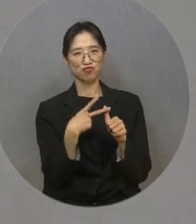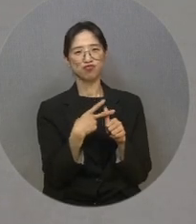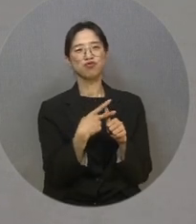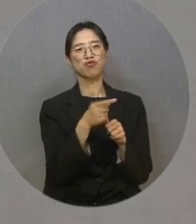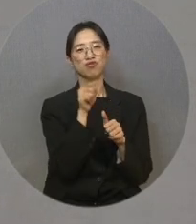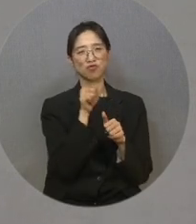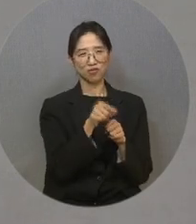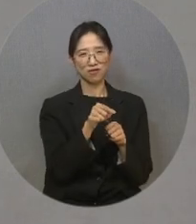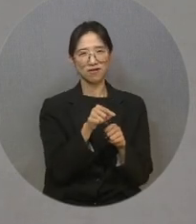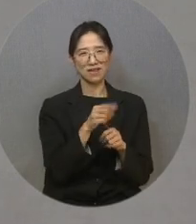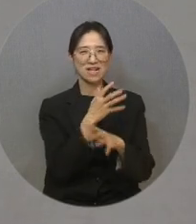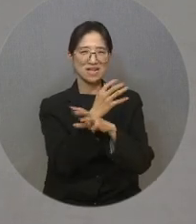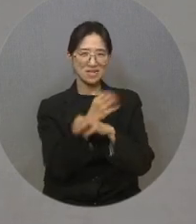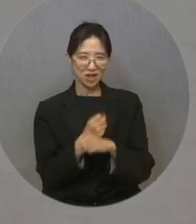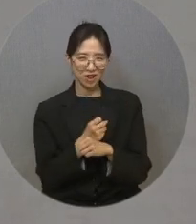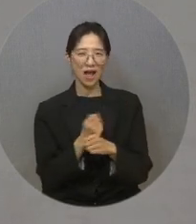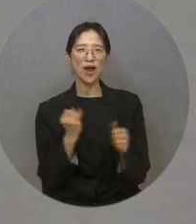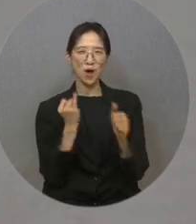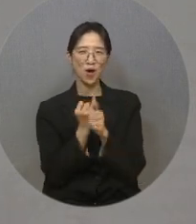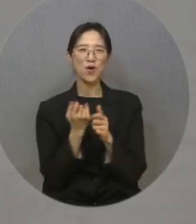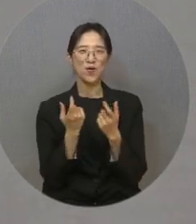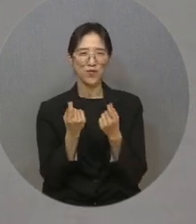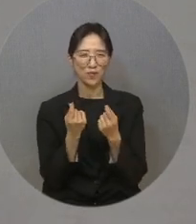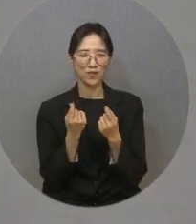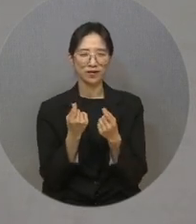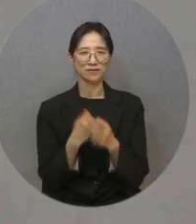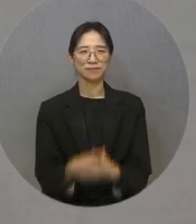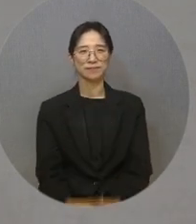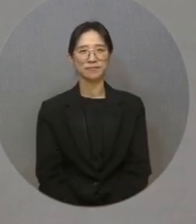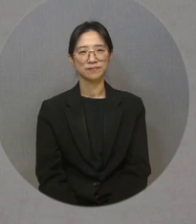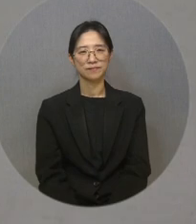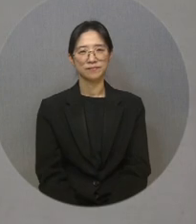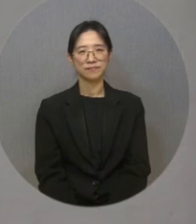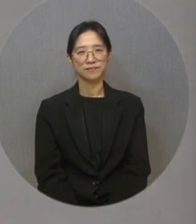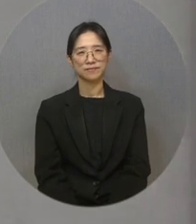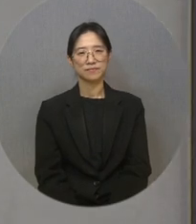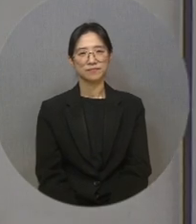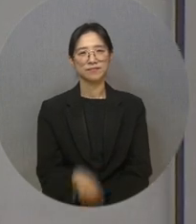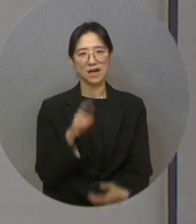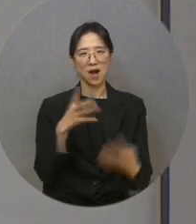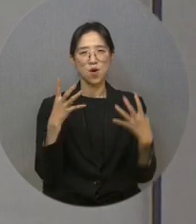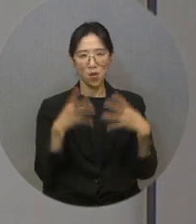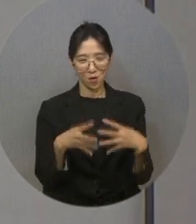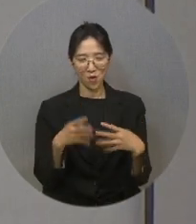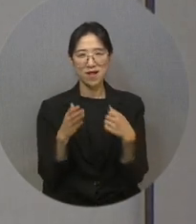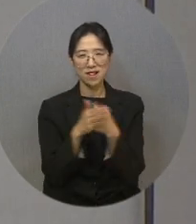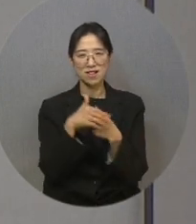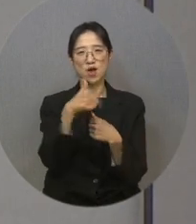그게 최초의 정략교류 아닌가 이런 생각이 들어갑니다. 그래서 그 조건부로